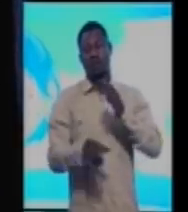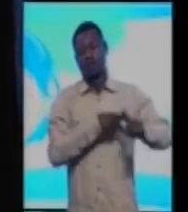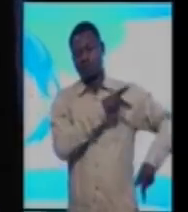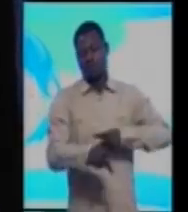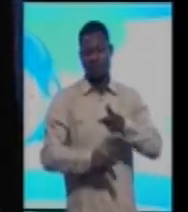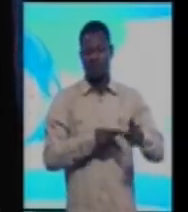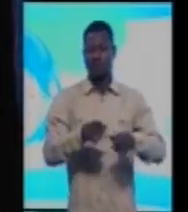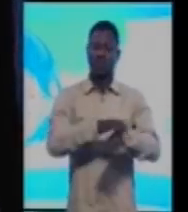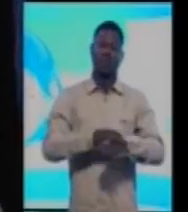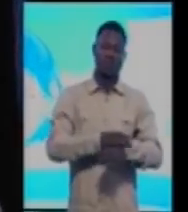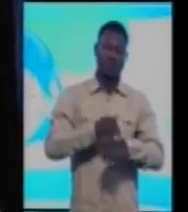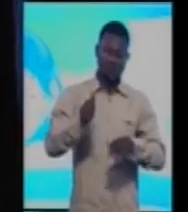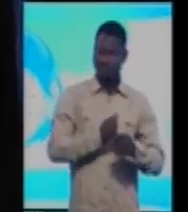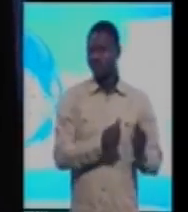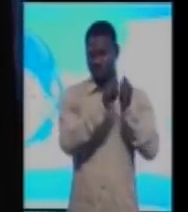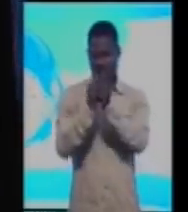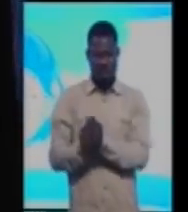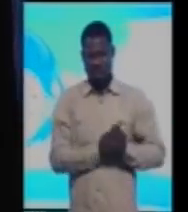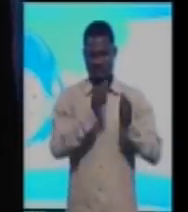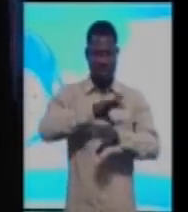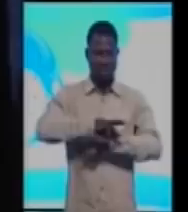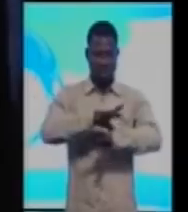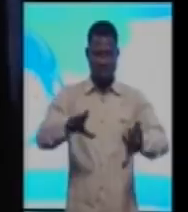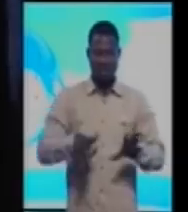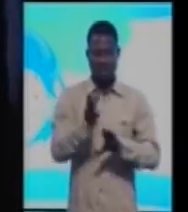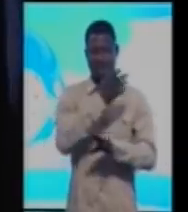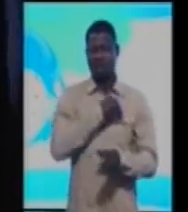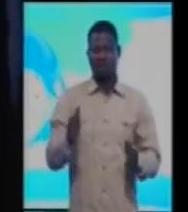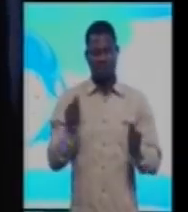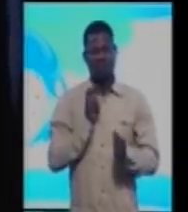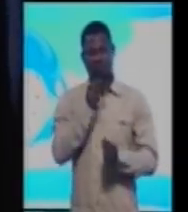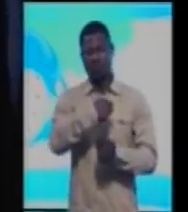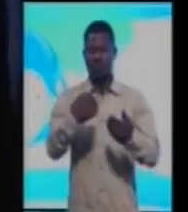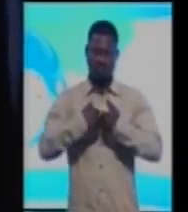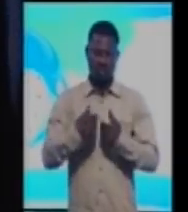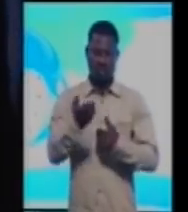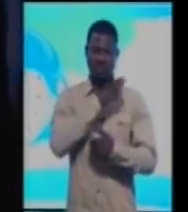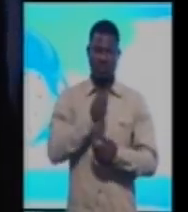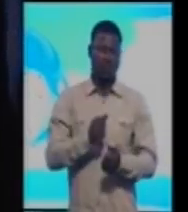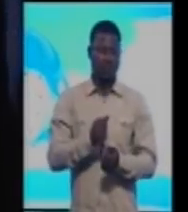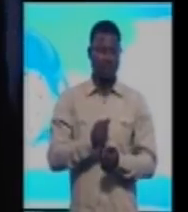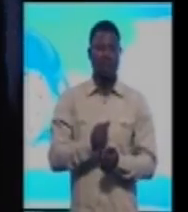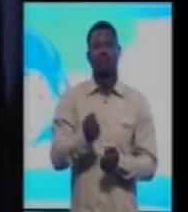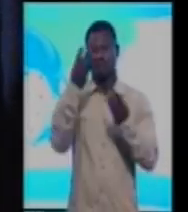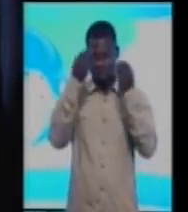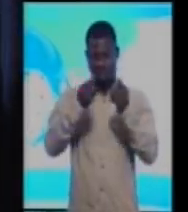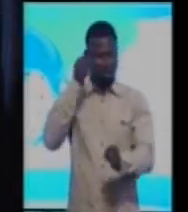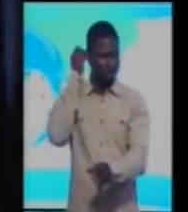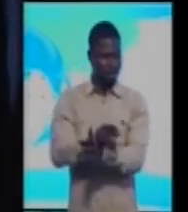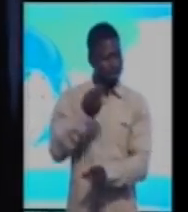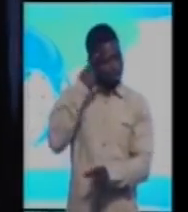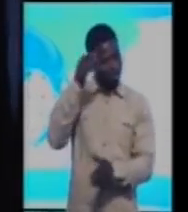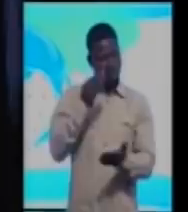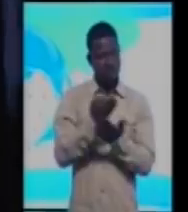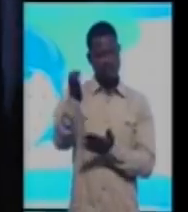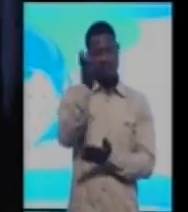l'ensemble du territoire. Et à travers le Fonds national pour la finance inclusive, nous aurons une disponibilité de l'argent pour financer ces